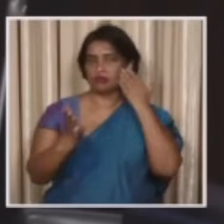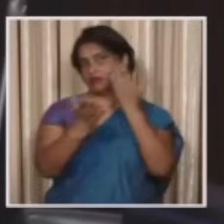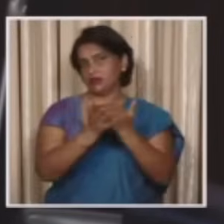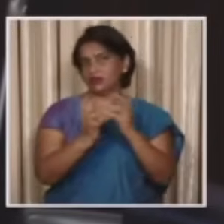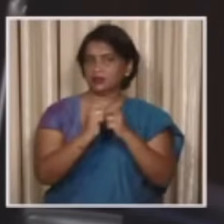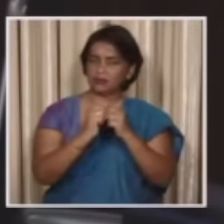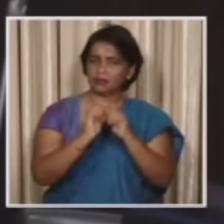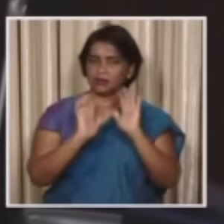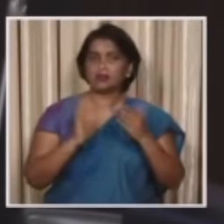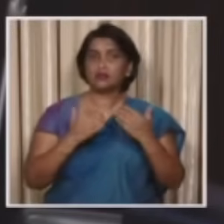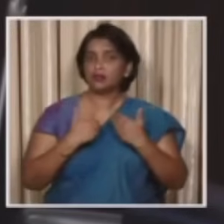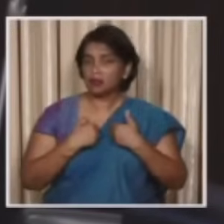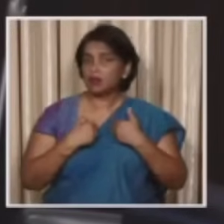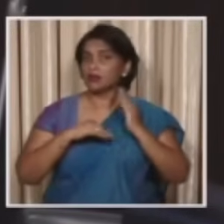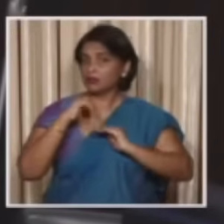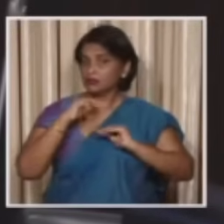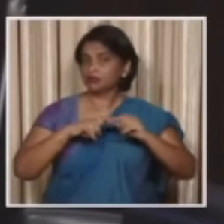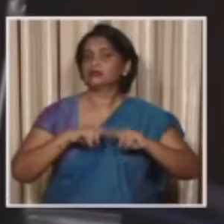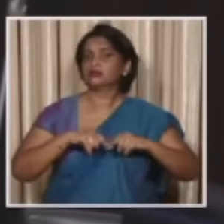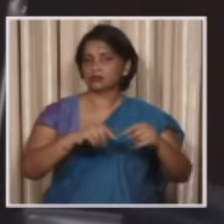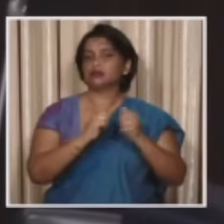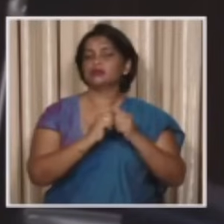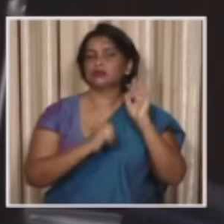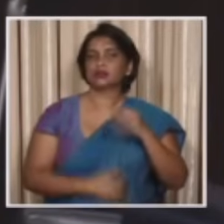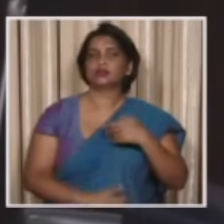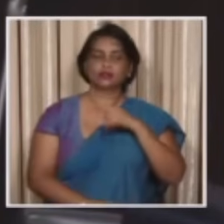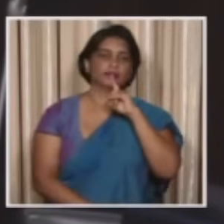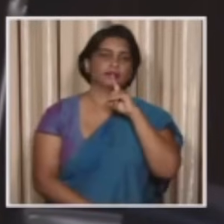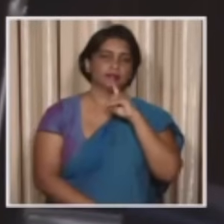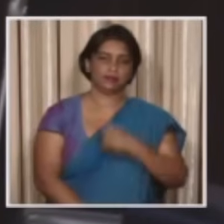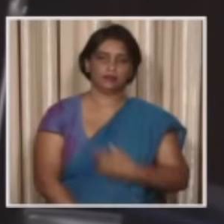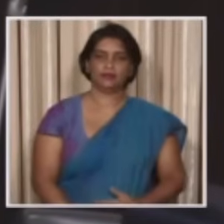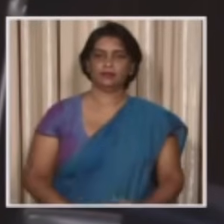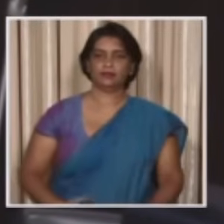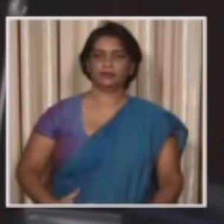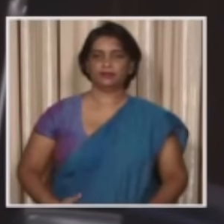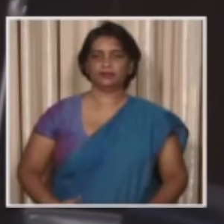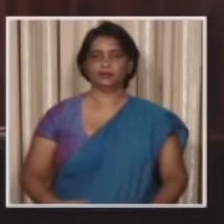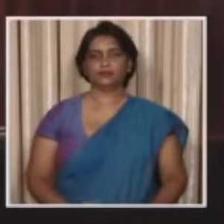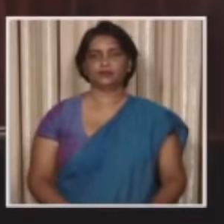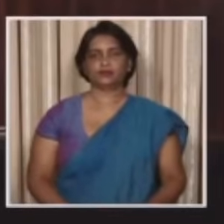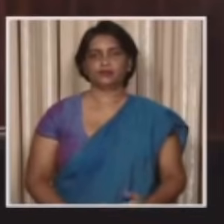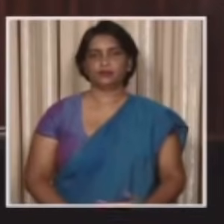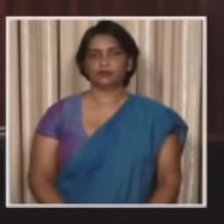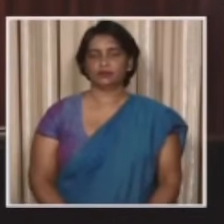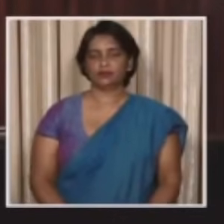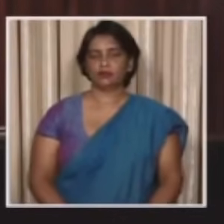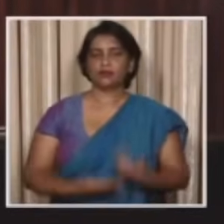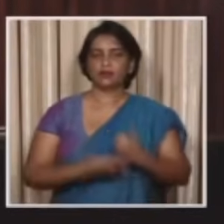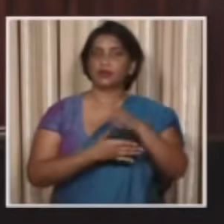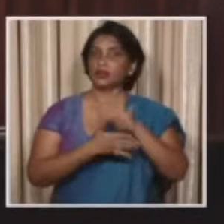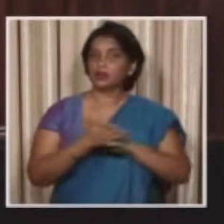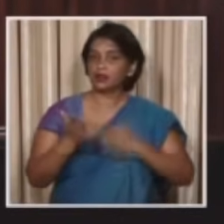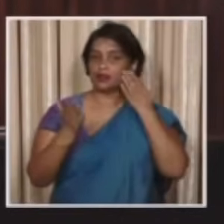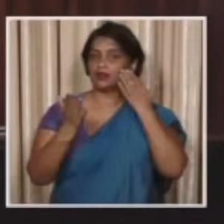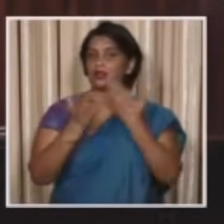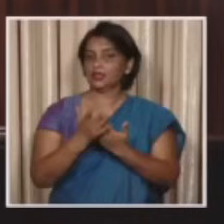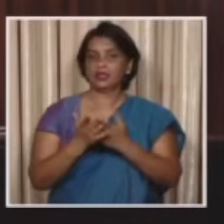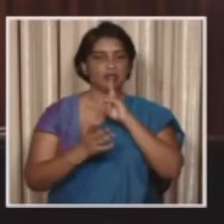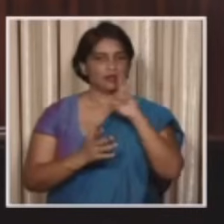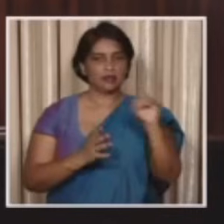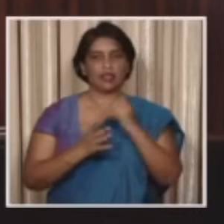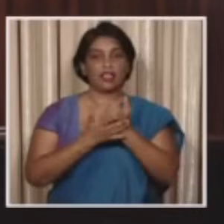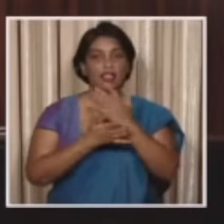පිළිබඳ. නමුත් ඒ ක්‍රමවේද අනුගමනය කරන්න ඕනේ කියලා මම ඔබතුමාගෙන් ගෞරවයෙන් ඉල්ලා සිටිනවා. ගරු ඇමතුමා ලිපියක් ඉදිරිපත් කරන්නේ නැහැ.